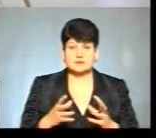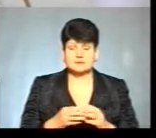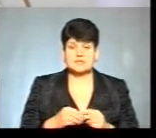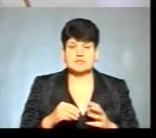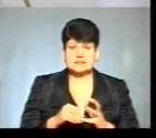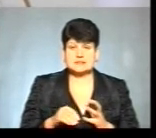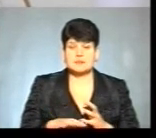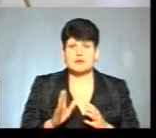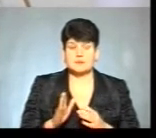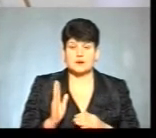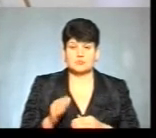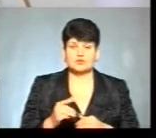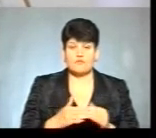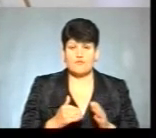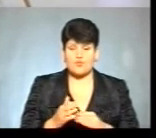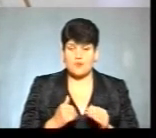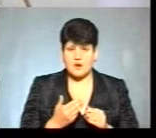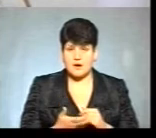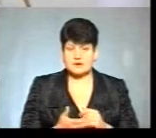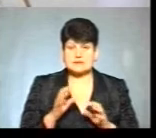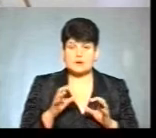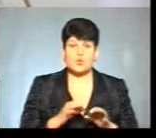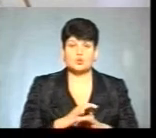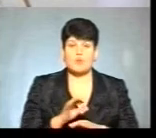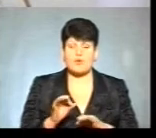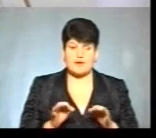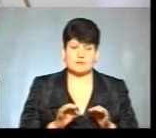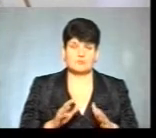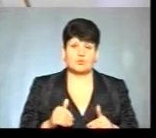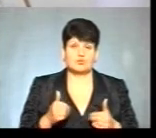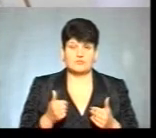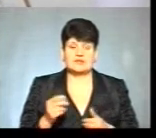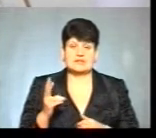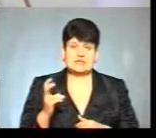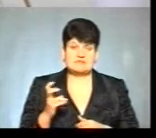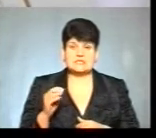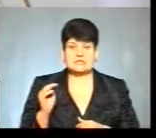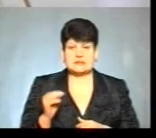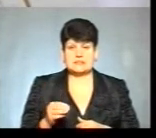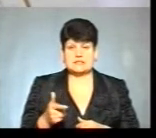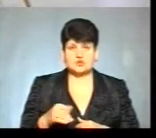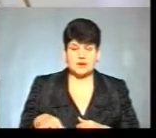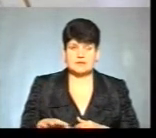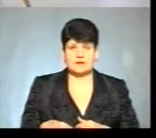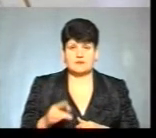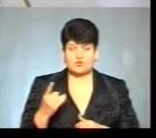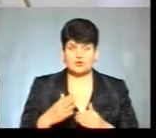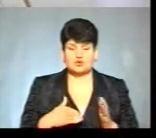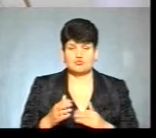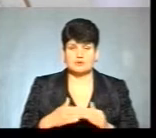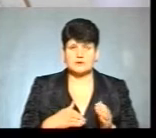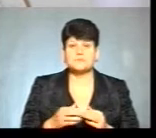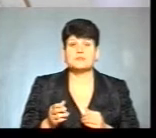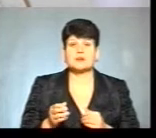в одних руках. Так? Як пропонувалося в законопроєкті 200 там, тисяч гектарів в одні руки, 213 тисяч